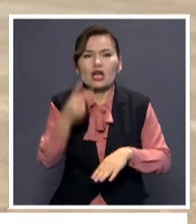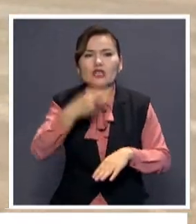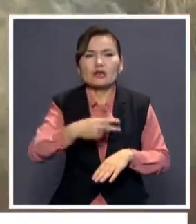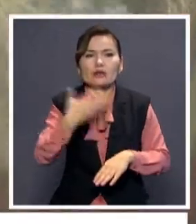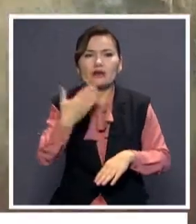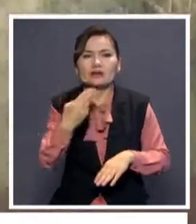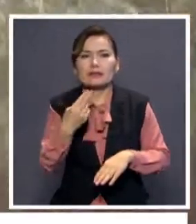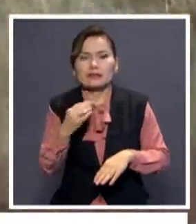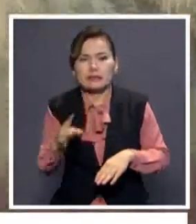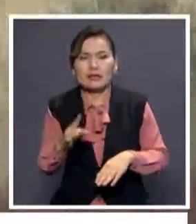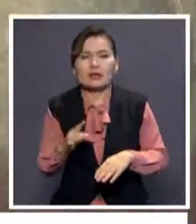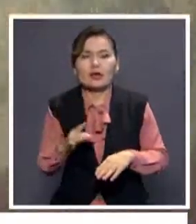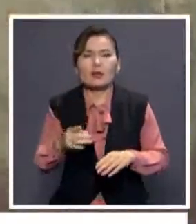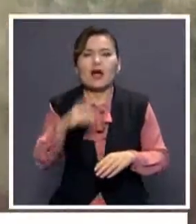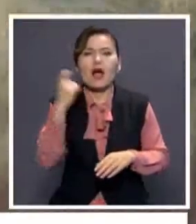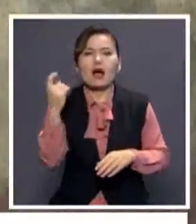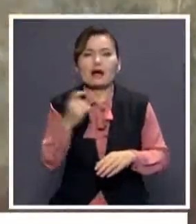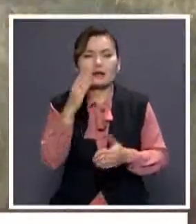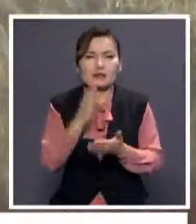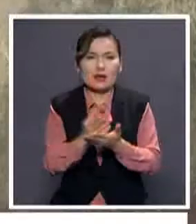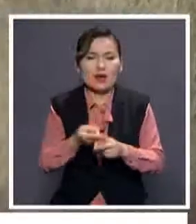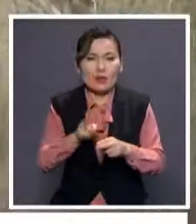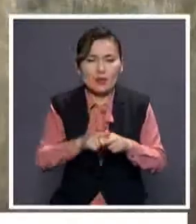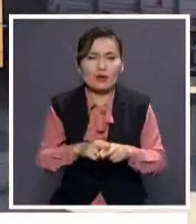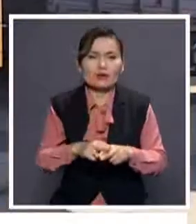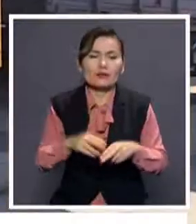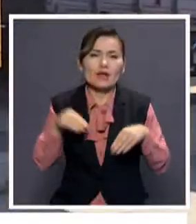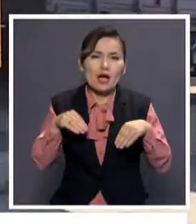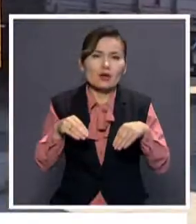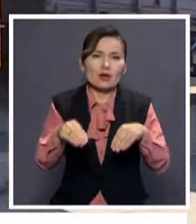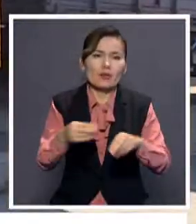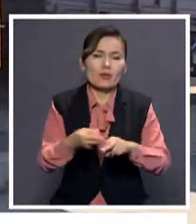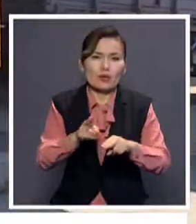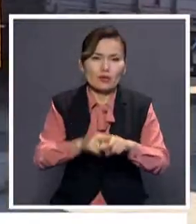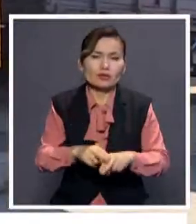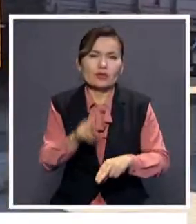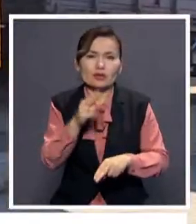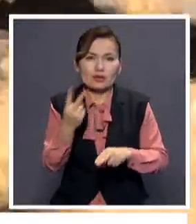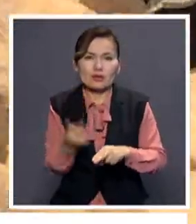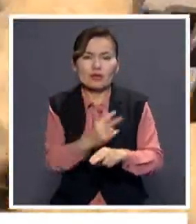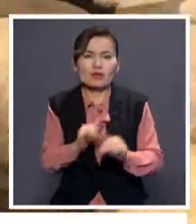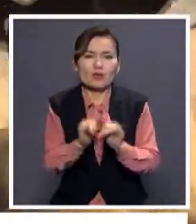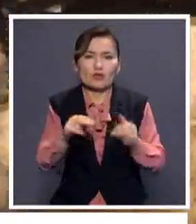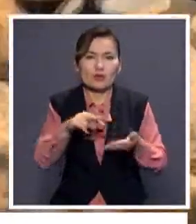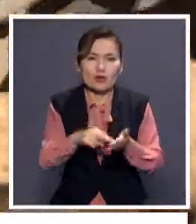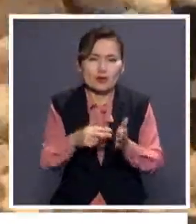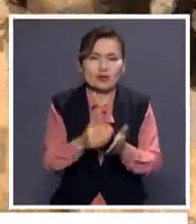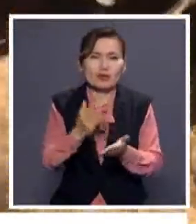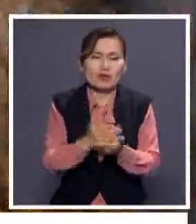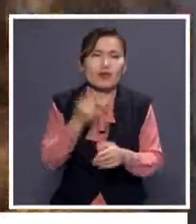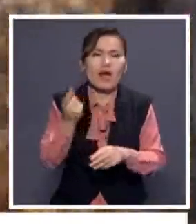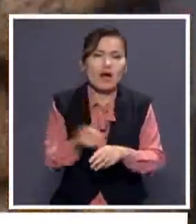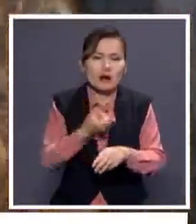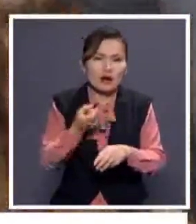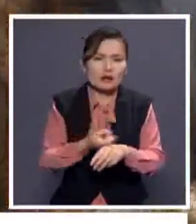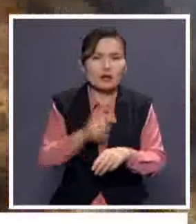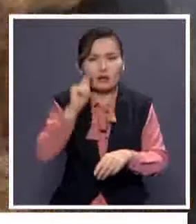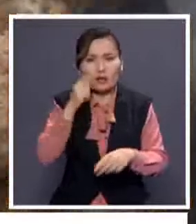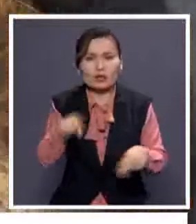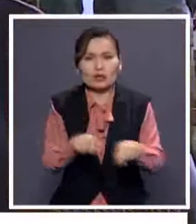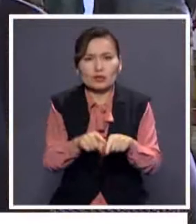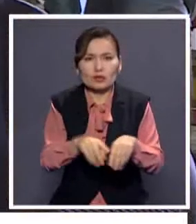өнім алатын серіктестіктер бар. Өнімділіктің өсуі тек дәнді дақылдарға қатысты емес, майлы дақылдар мен көкөністердің де шығымдылығын арттыру міндеті